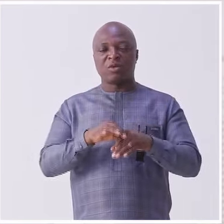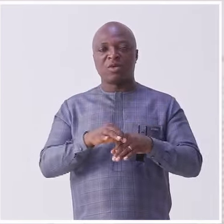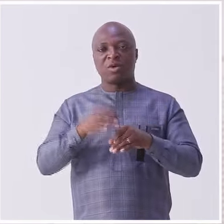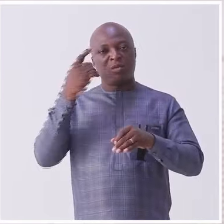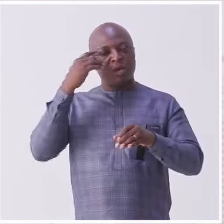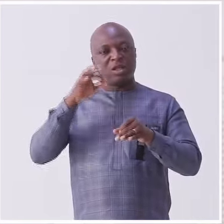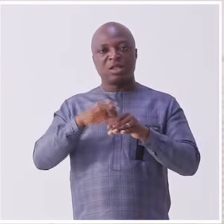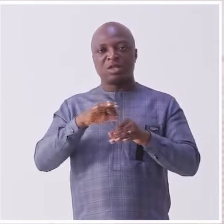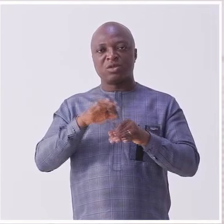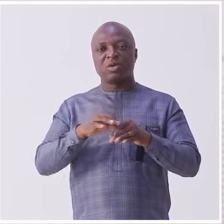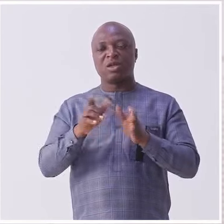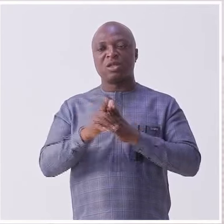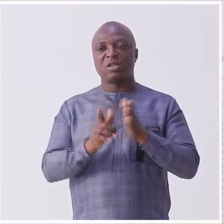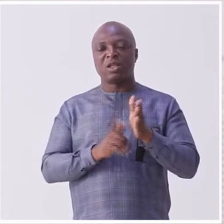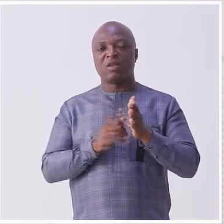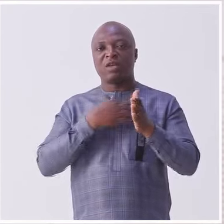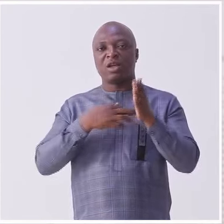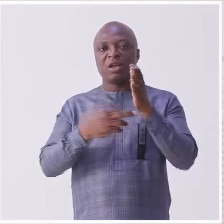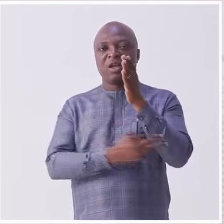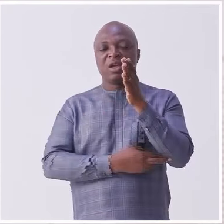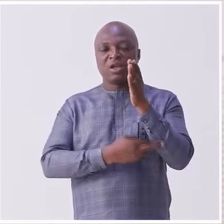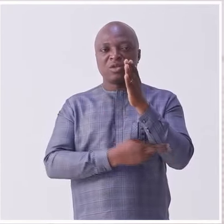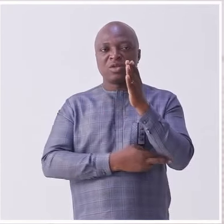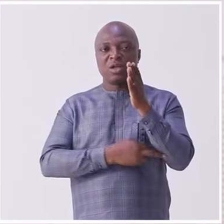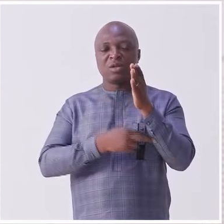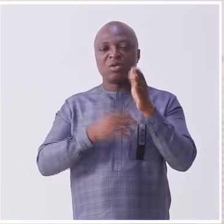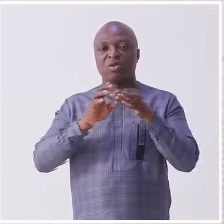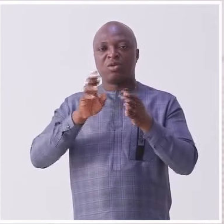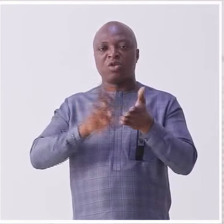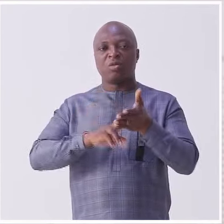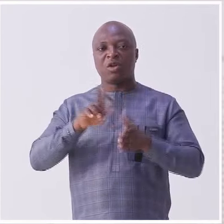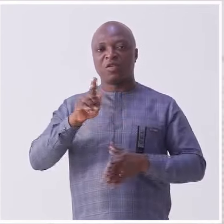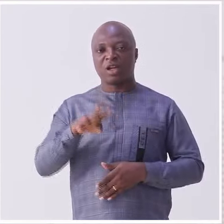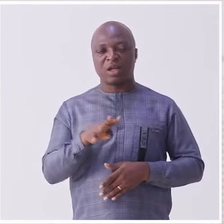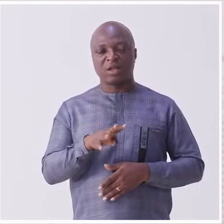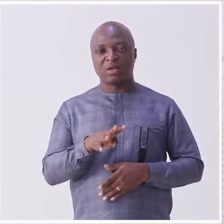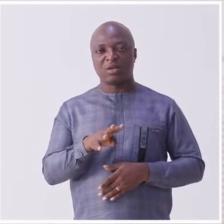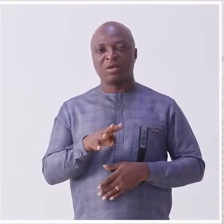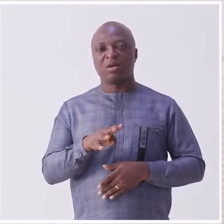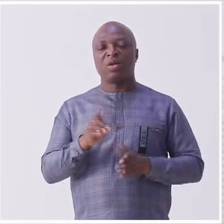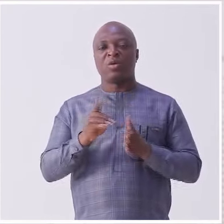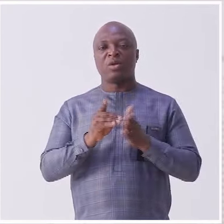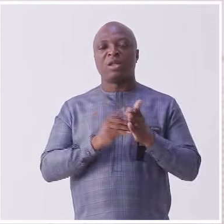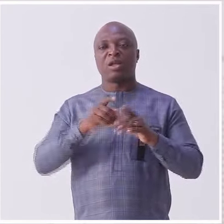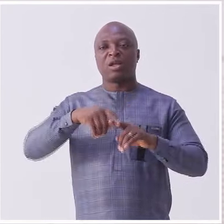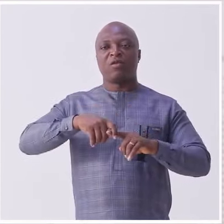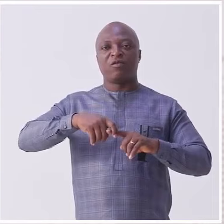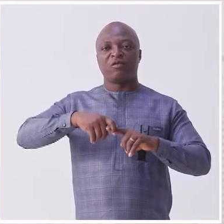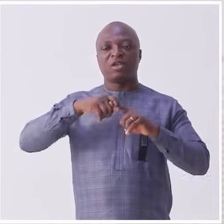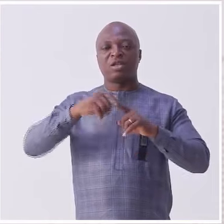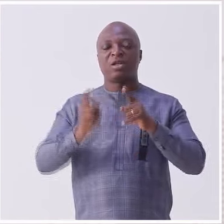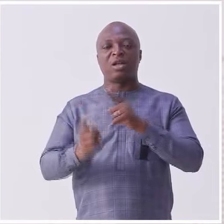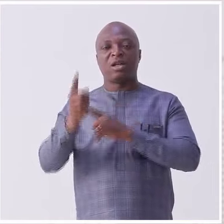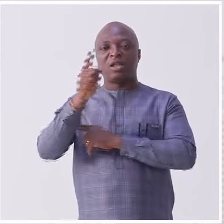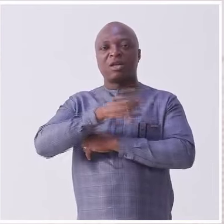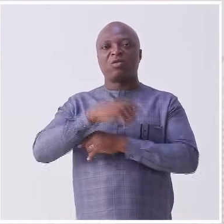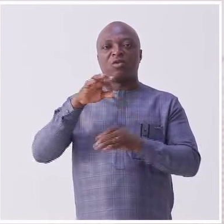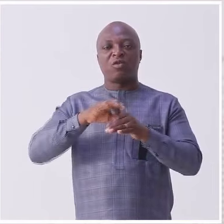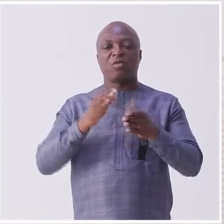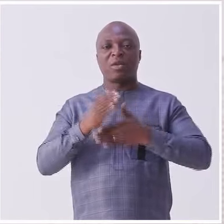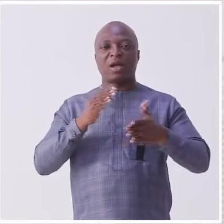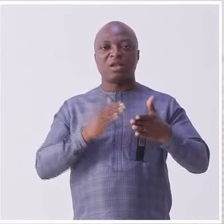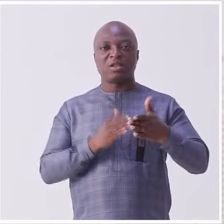les élections législatives et régionales de 2024, le décret fixe la date du vote